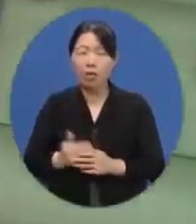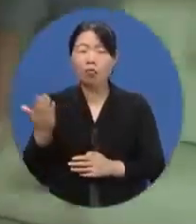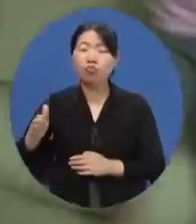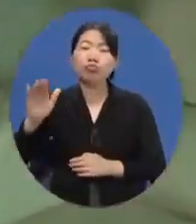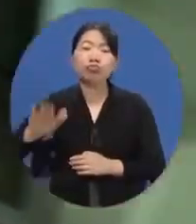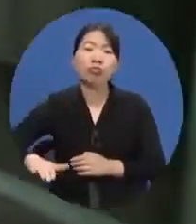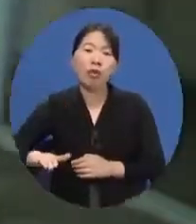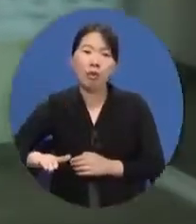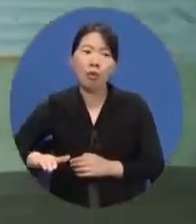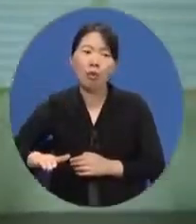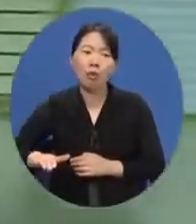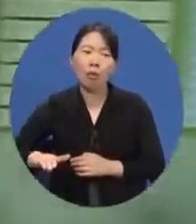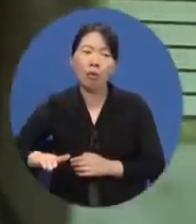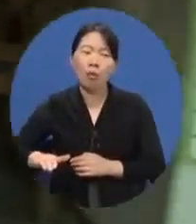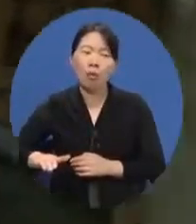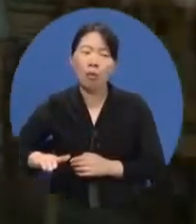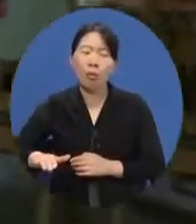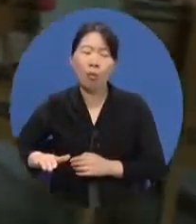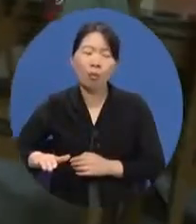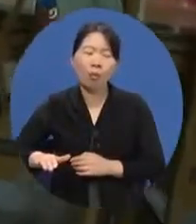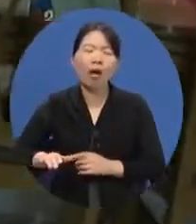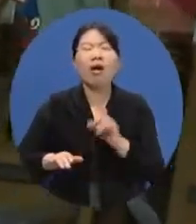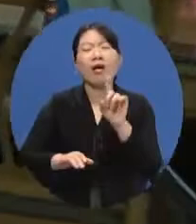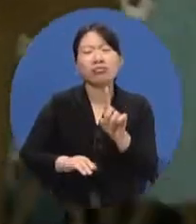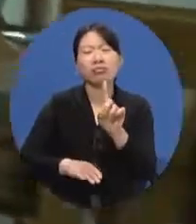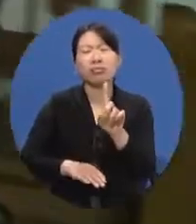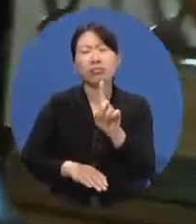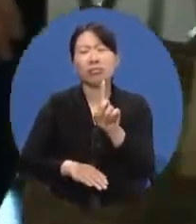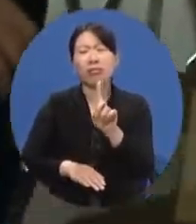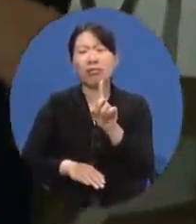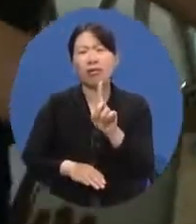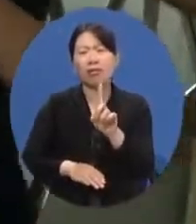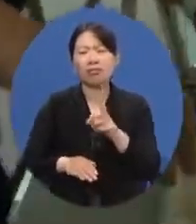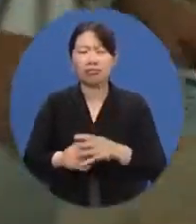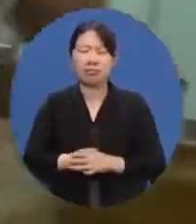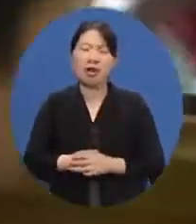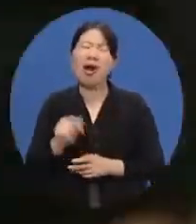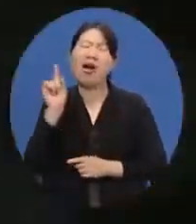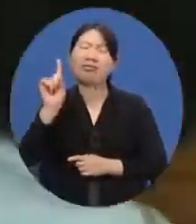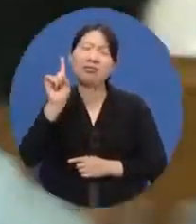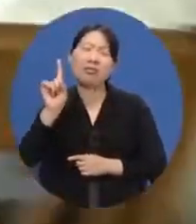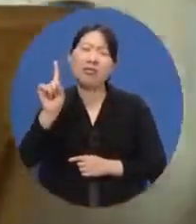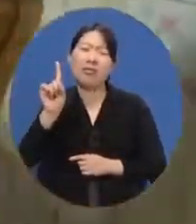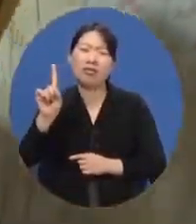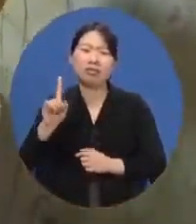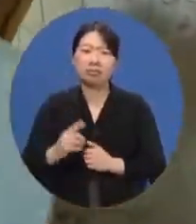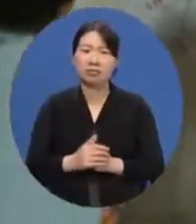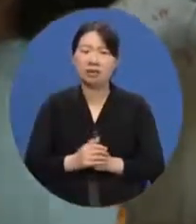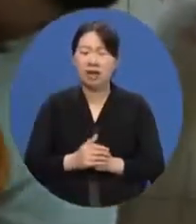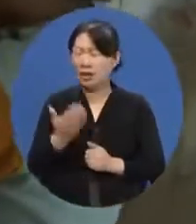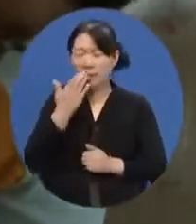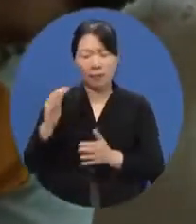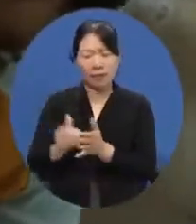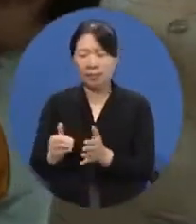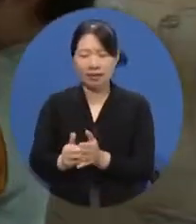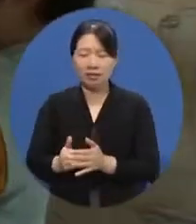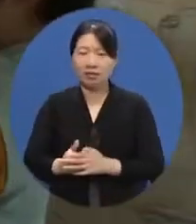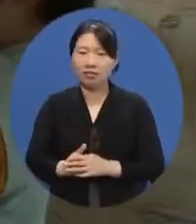그런데 왜? 한 개만. 아이 그만 먹어. 한 개만. 아이 그만 먹어. 한